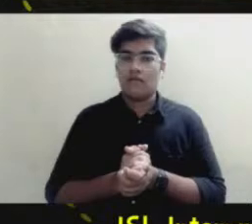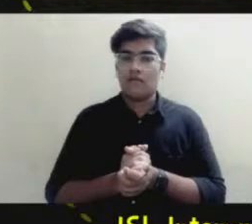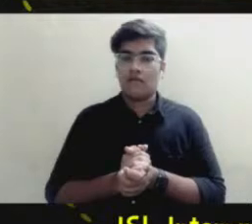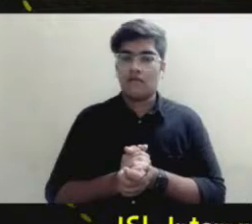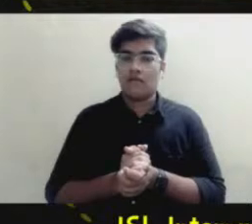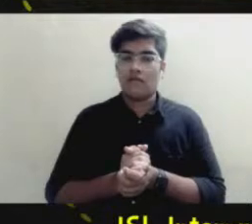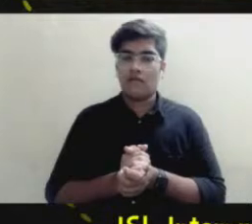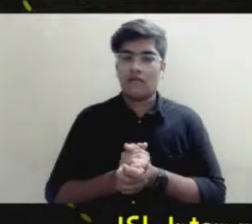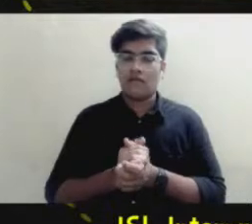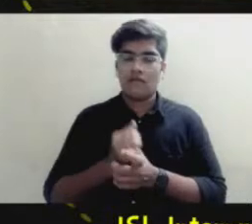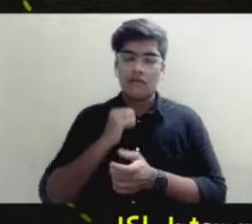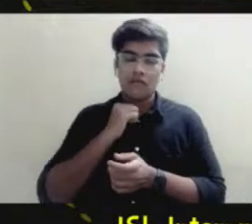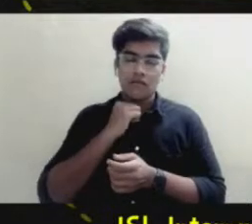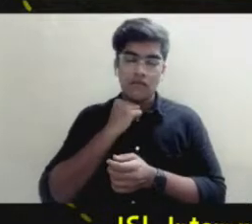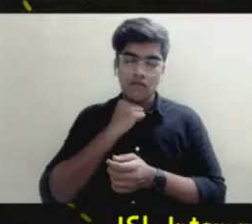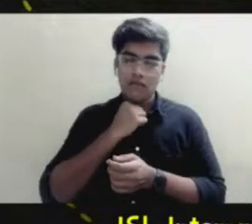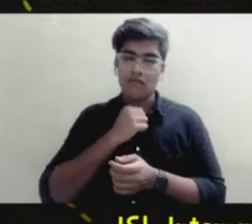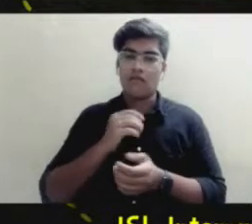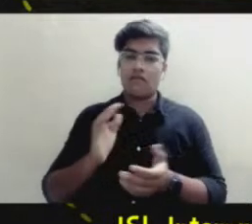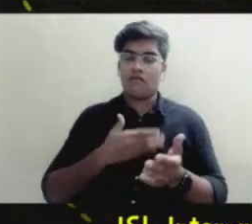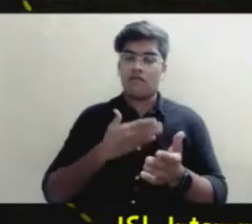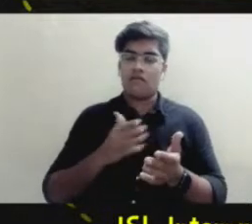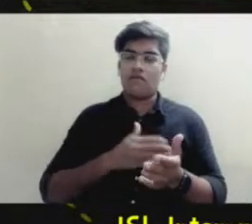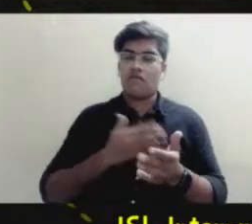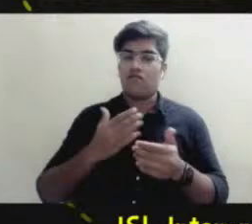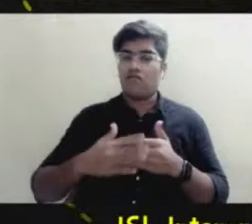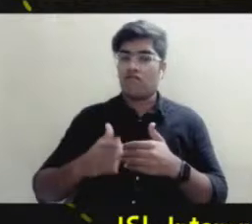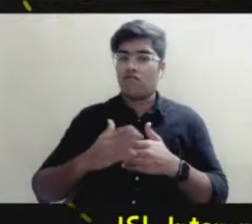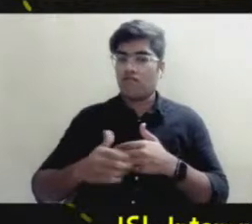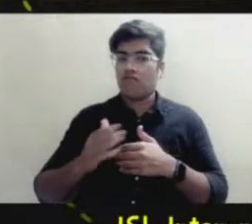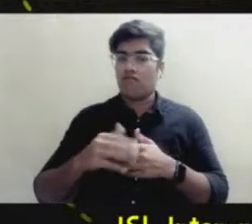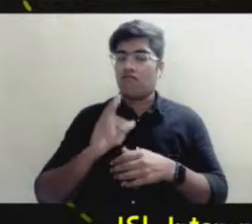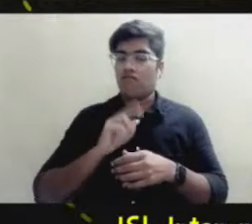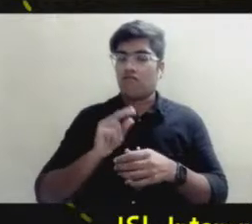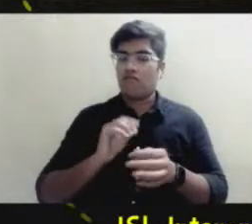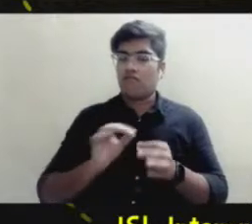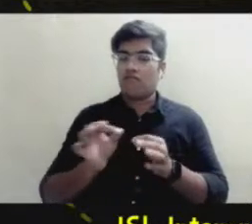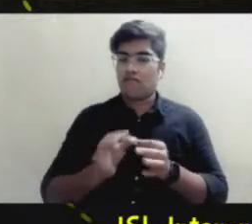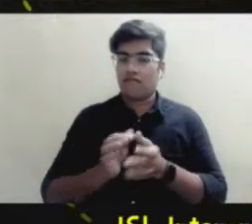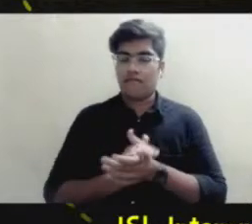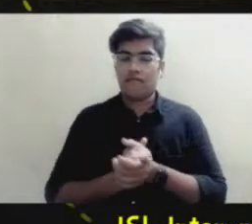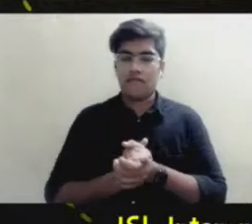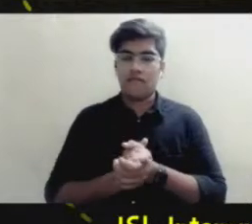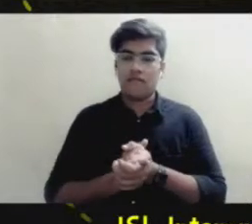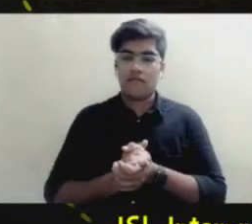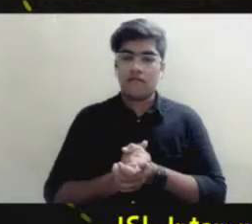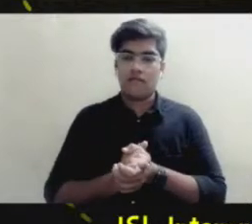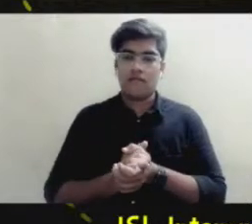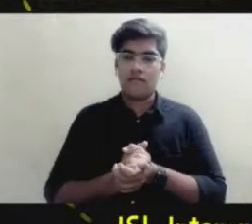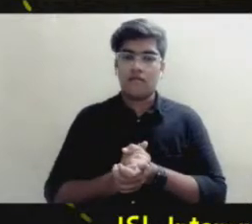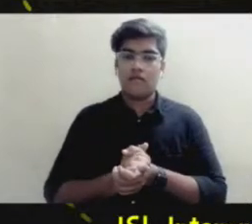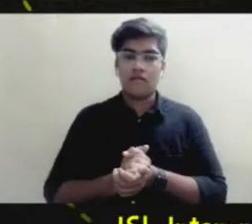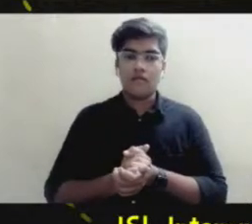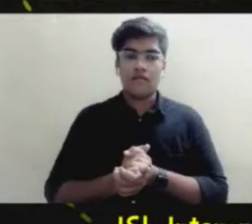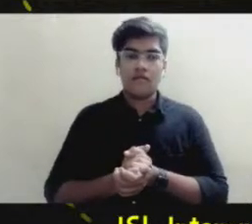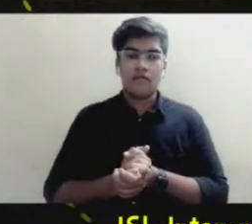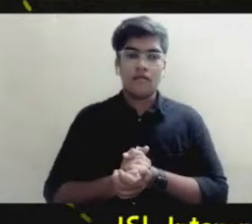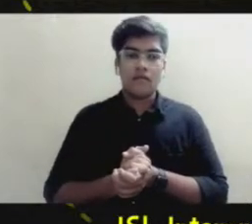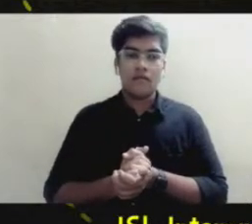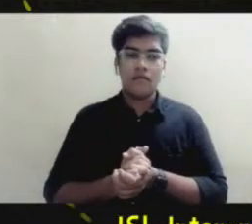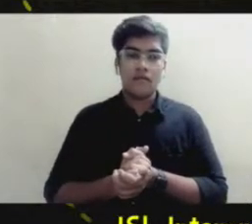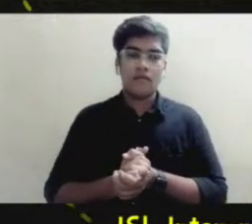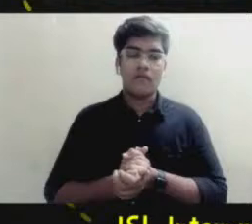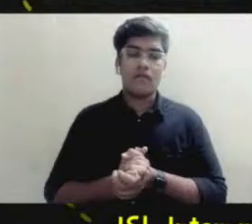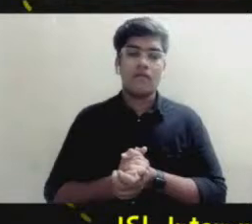हाथन मेहंदी लगी मोरे बालम लट